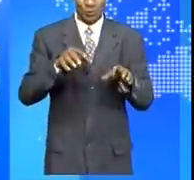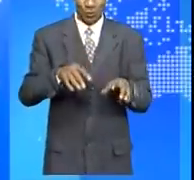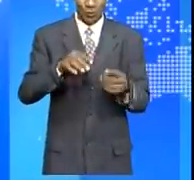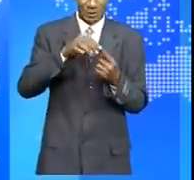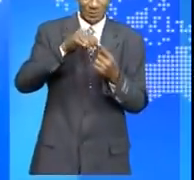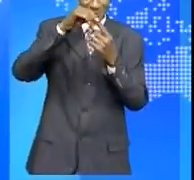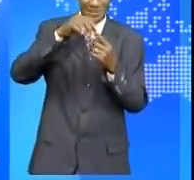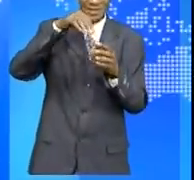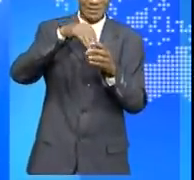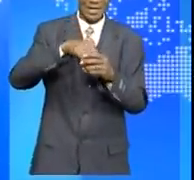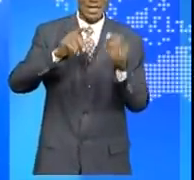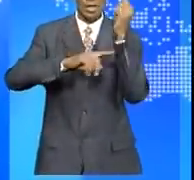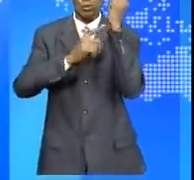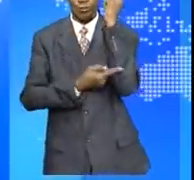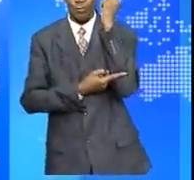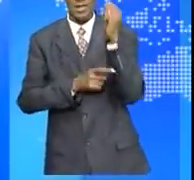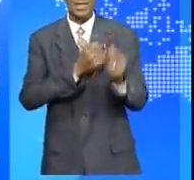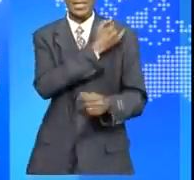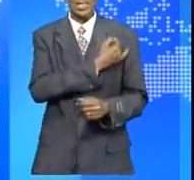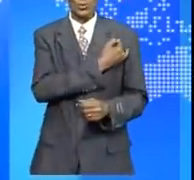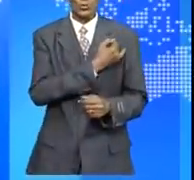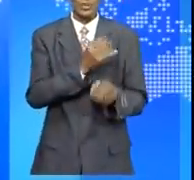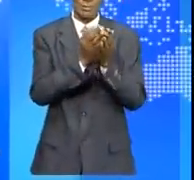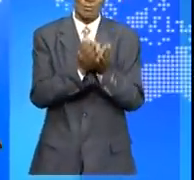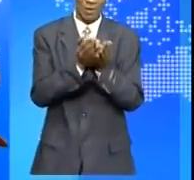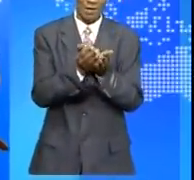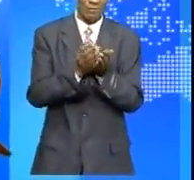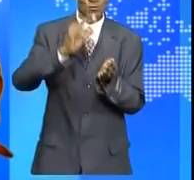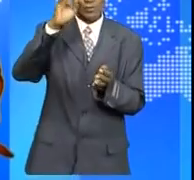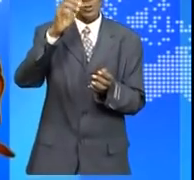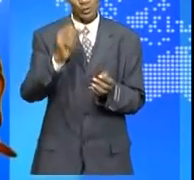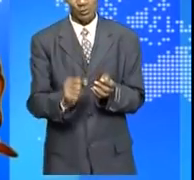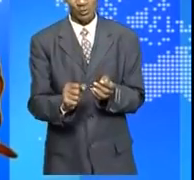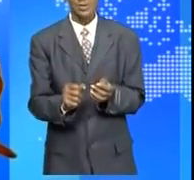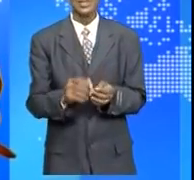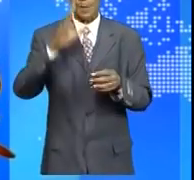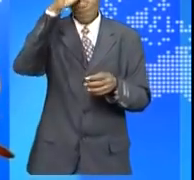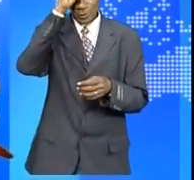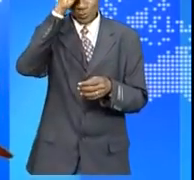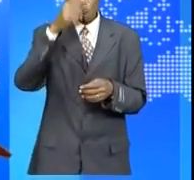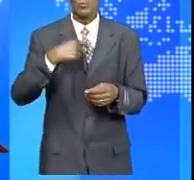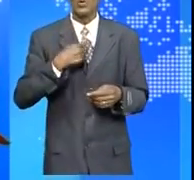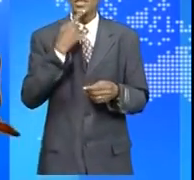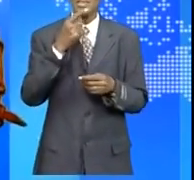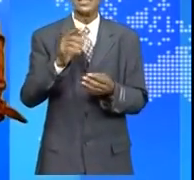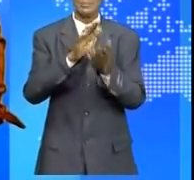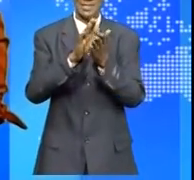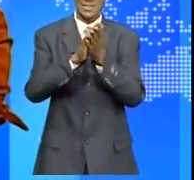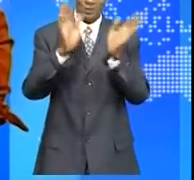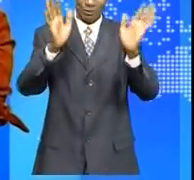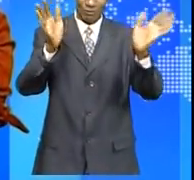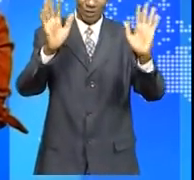radio-télévision nationale congolaise. Sandra Nyangui sera avec vous tout à l'heure à 20h pour un nouveau journal. Merci et à très bientôt.